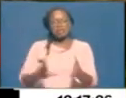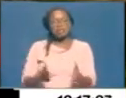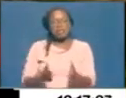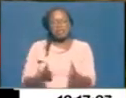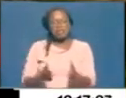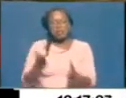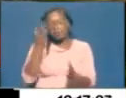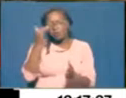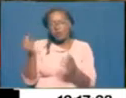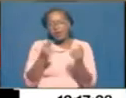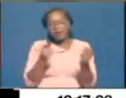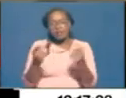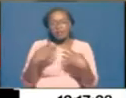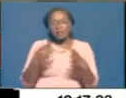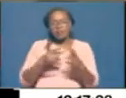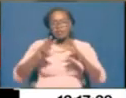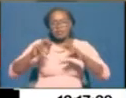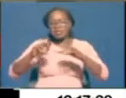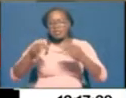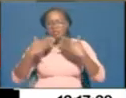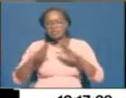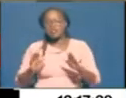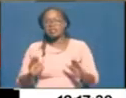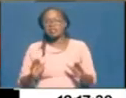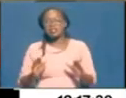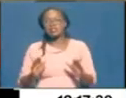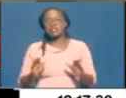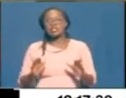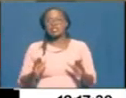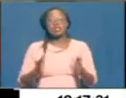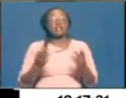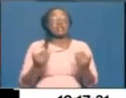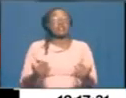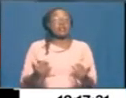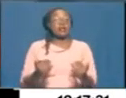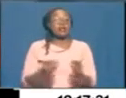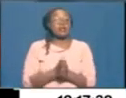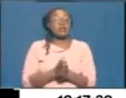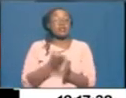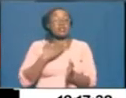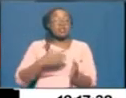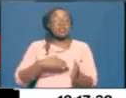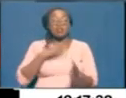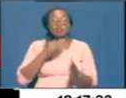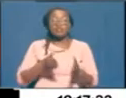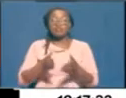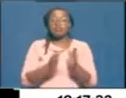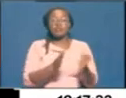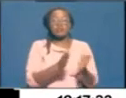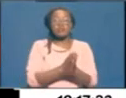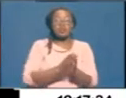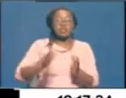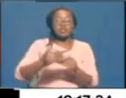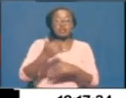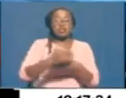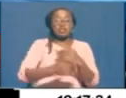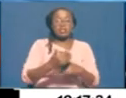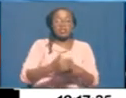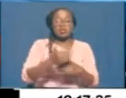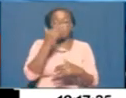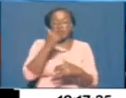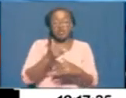people who have done research on this? Mili sasa inapelekwa katika makafani ya hospitali zilizoko katika kaunti jirani kufuatia uhaba wa